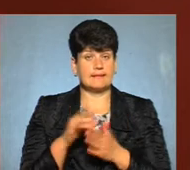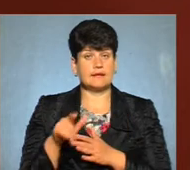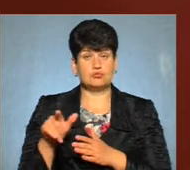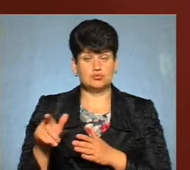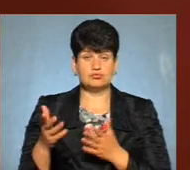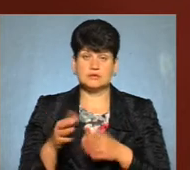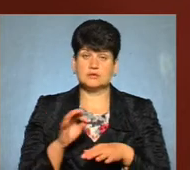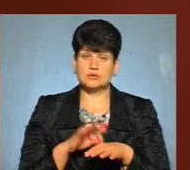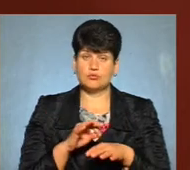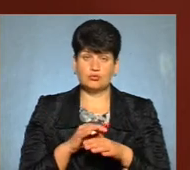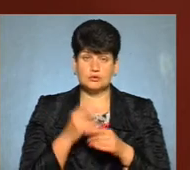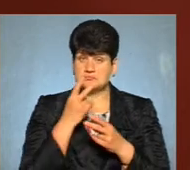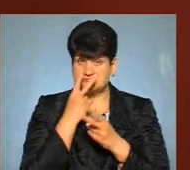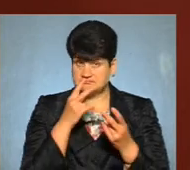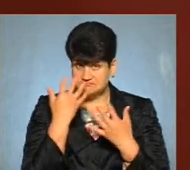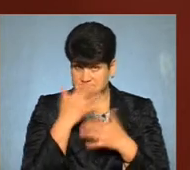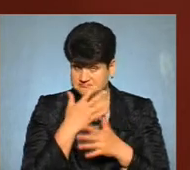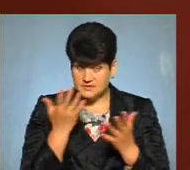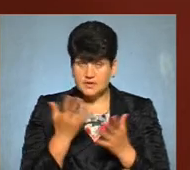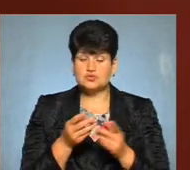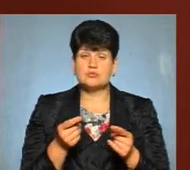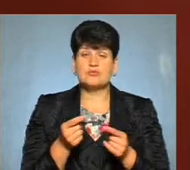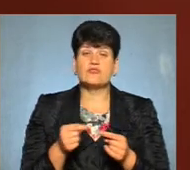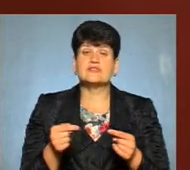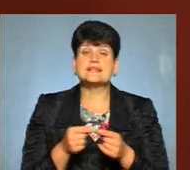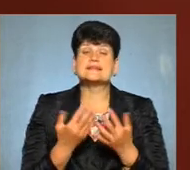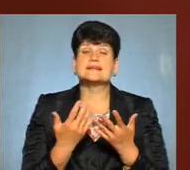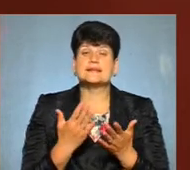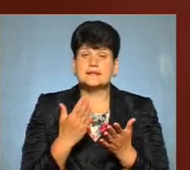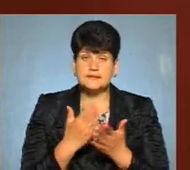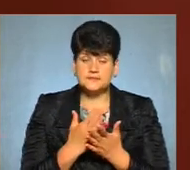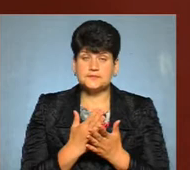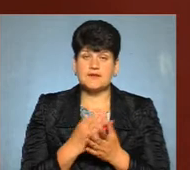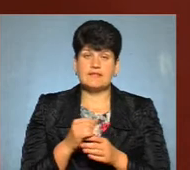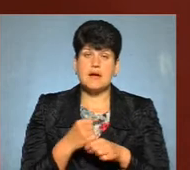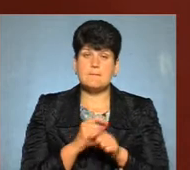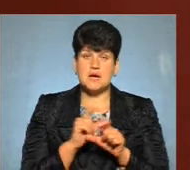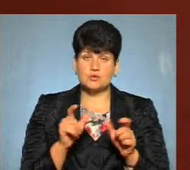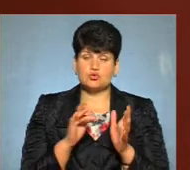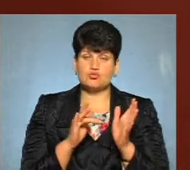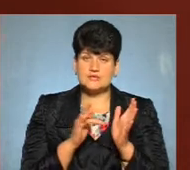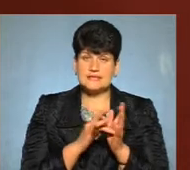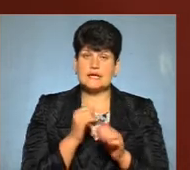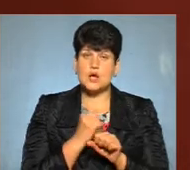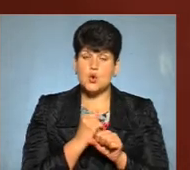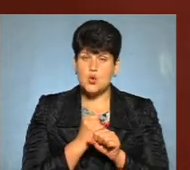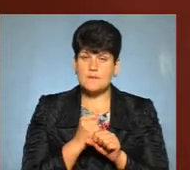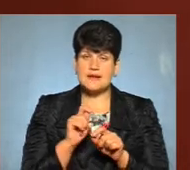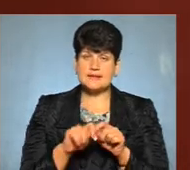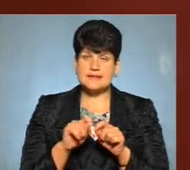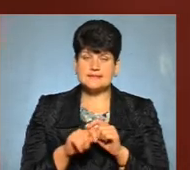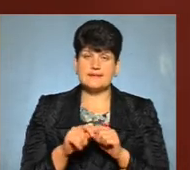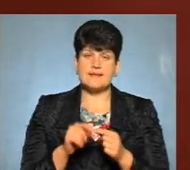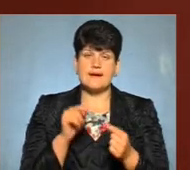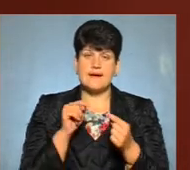перенесли вірус непомітно. Аби визначити, скільки їх, в лабораторному центрі з кінця травня роблять тести на антитіла. І,